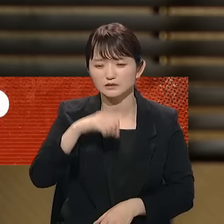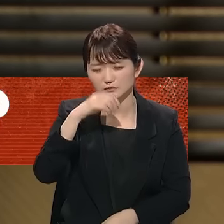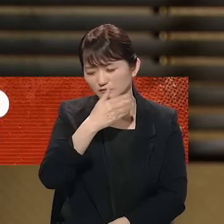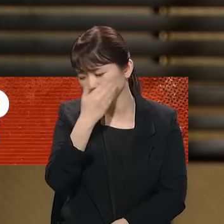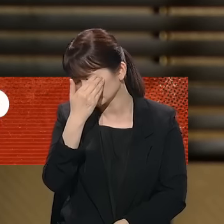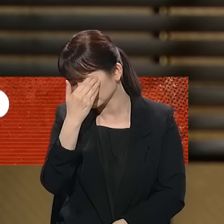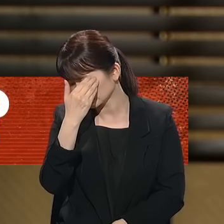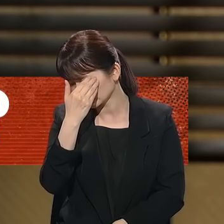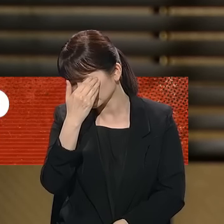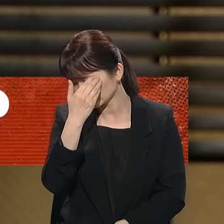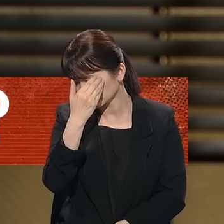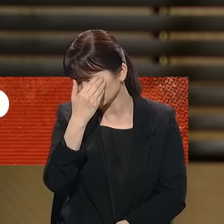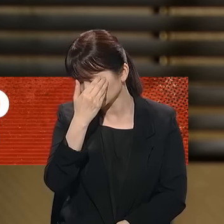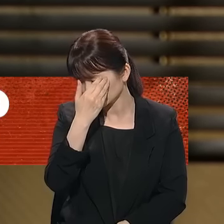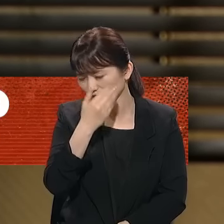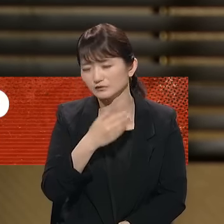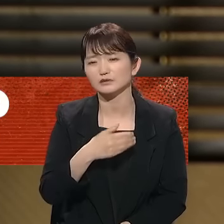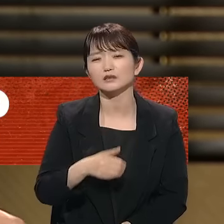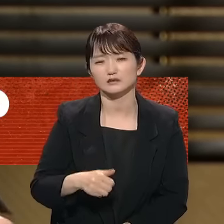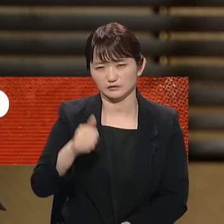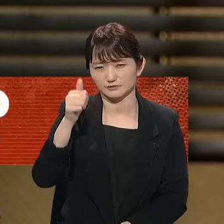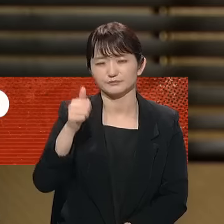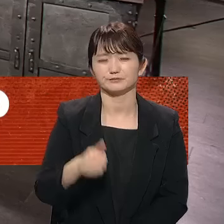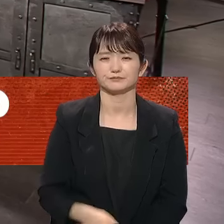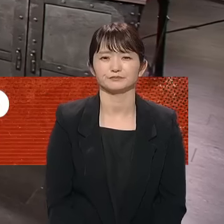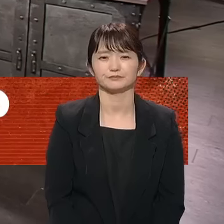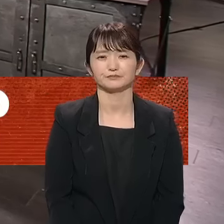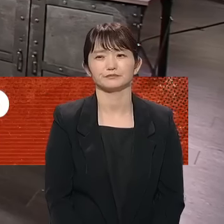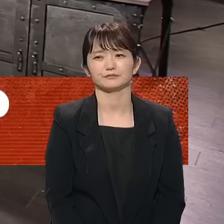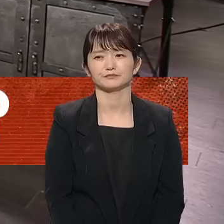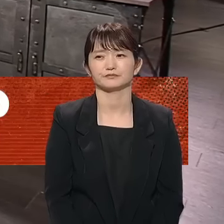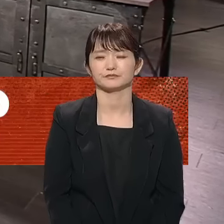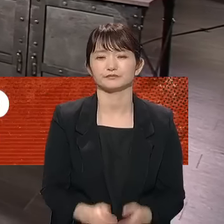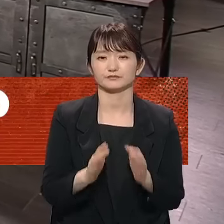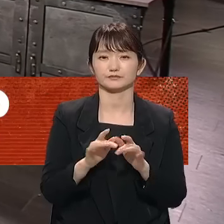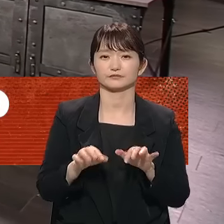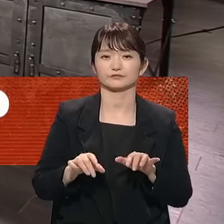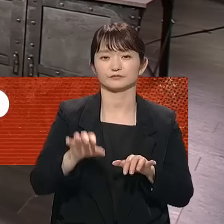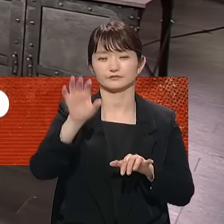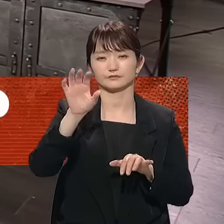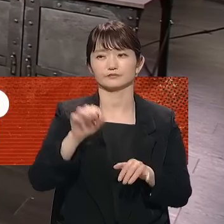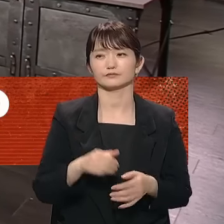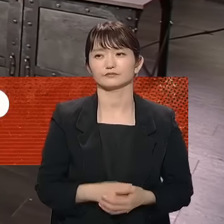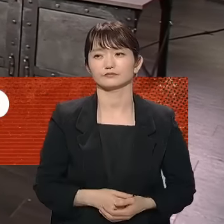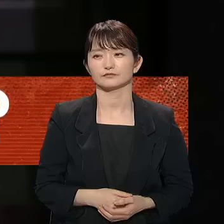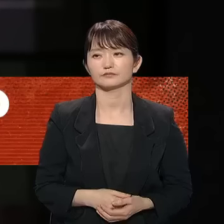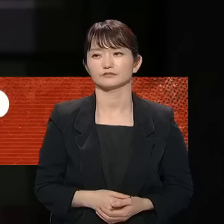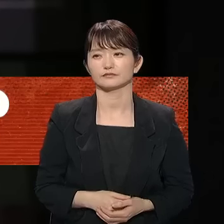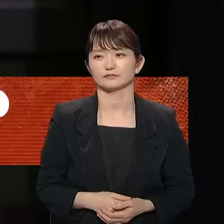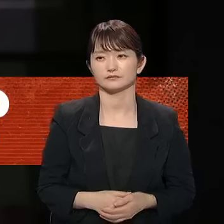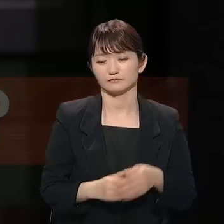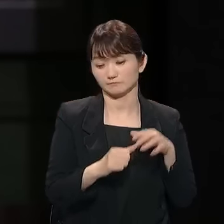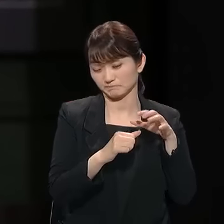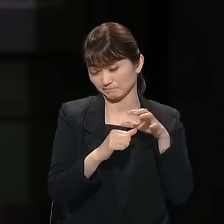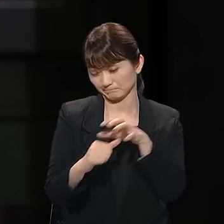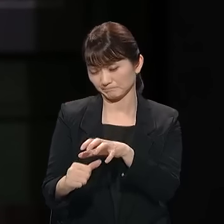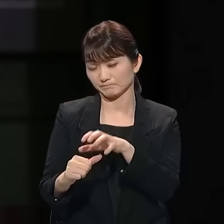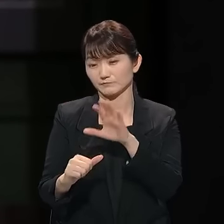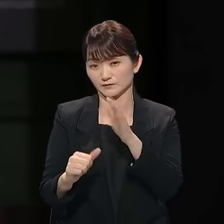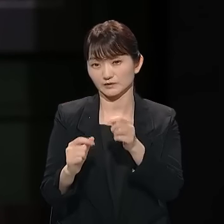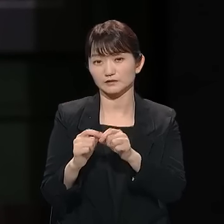낫지 않을까라는 생각이 개인적으로 듭니다. 못 본 척. 자, 우리 가족 여러분들은 뭐라고 하실까요? 네, 가족 여러분들은 제재를 해야 한다는 의견이